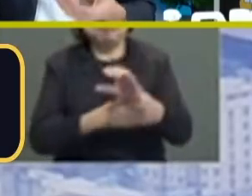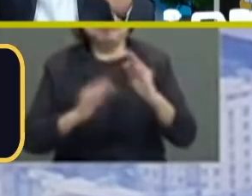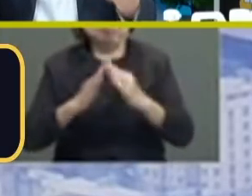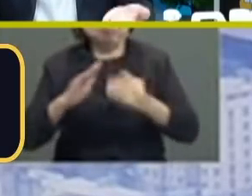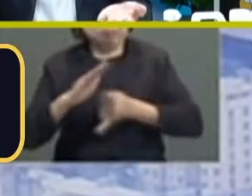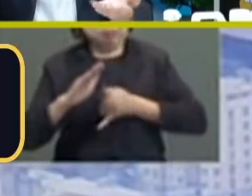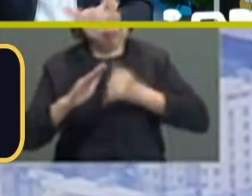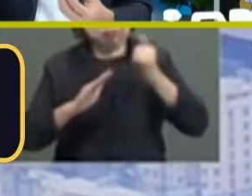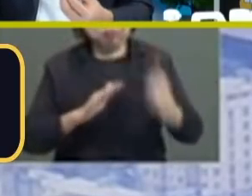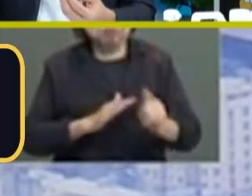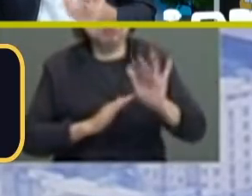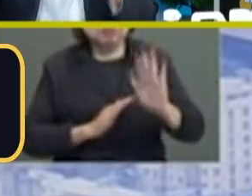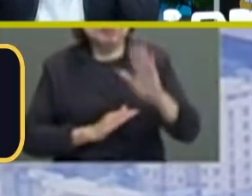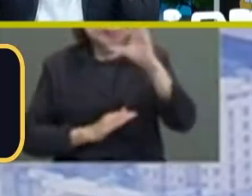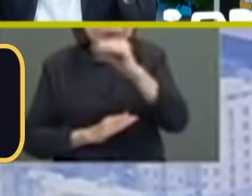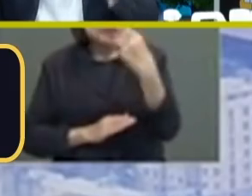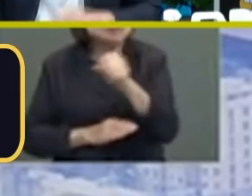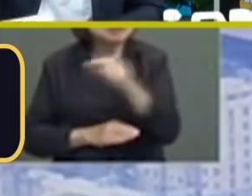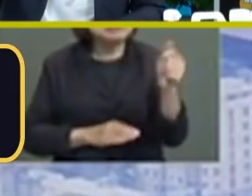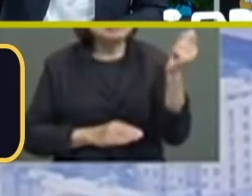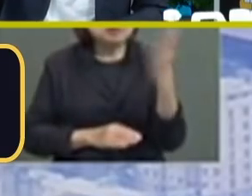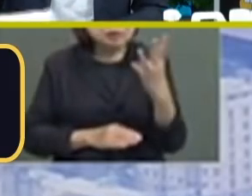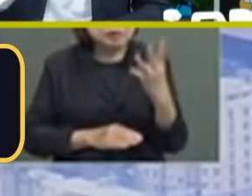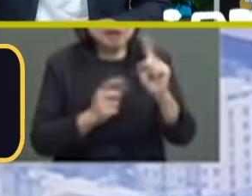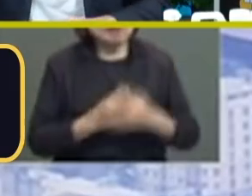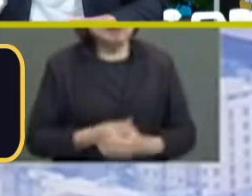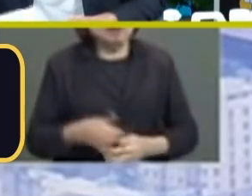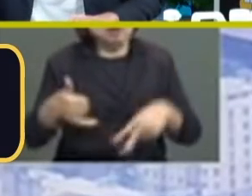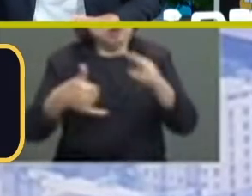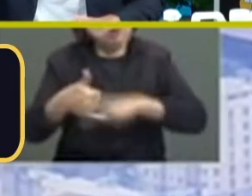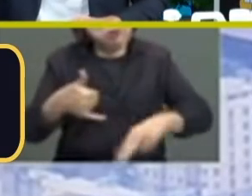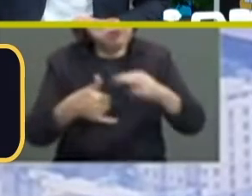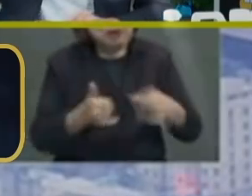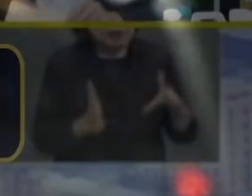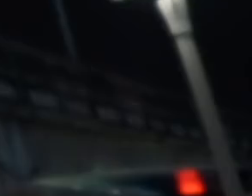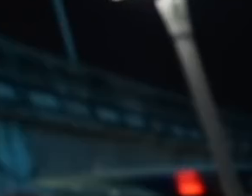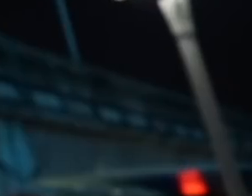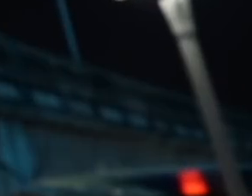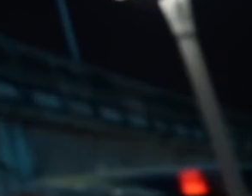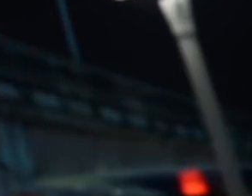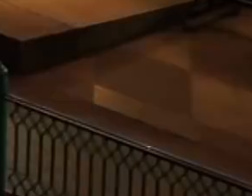มันก็เลยสะท้อนออกมาแค่หลัก10เท่านั้นคุณหมอทวีสินบอกว่าเดี๋ยวพรุ่งนี้จะมาอธิบายในเรื่องนี้